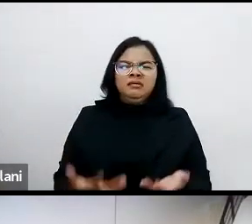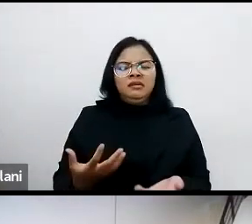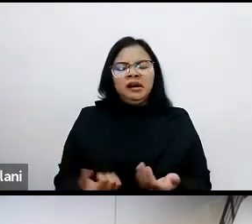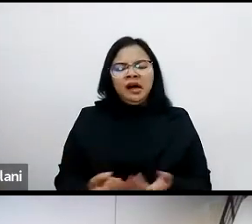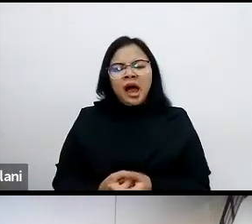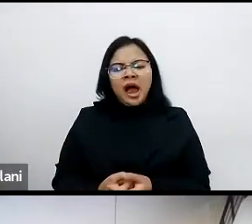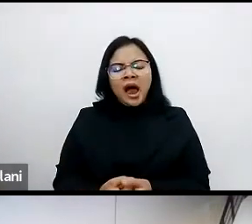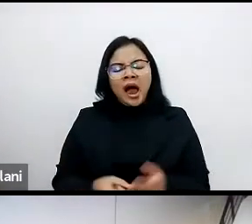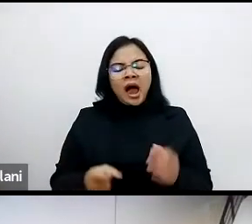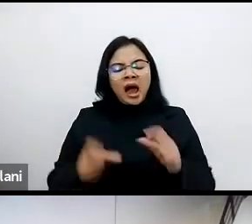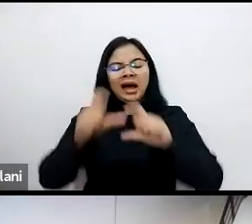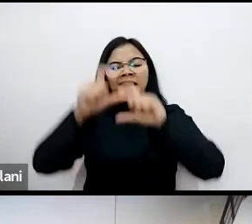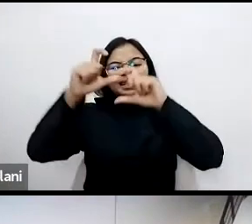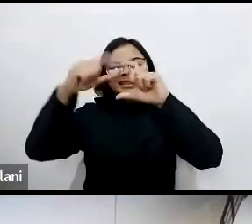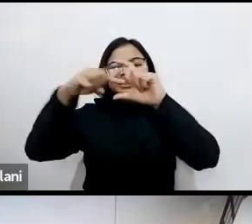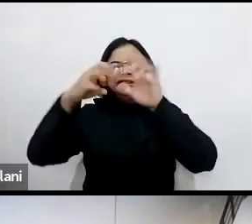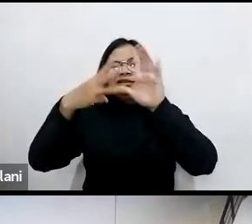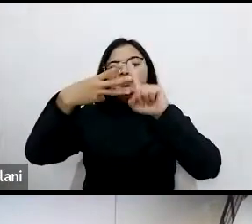menyebabkan